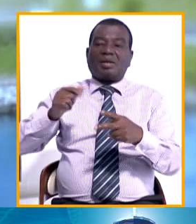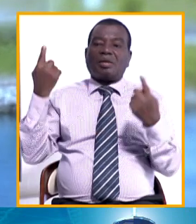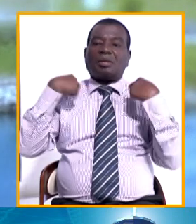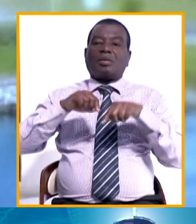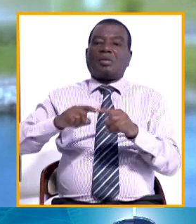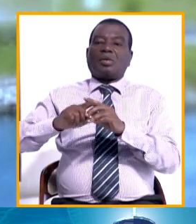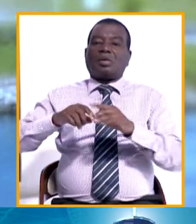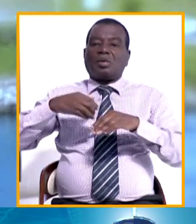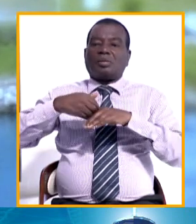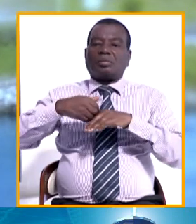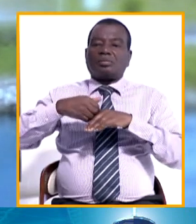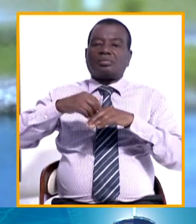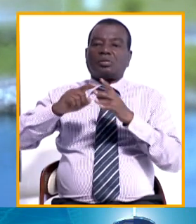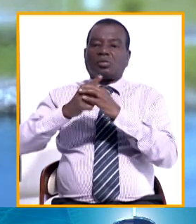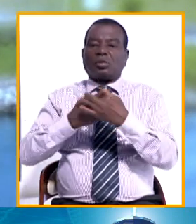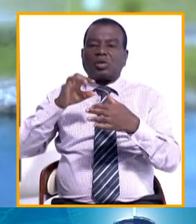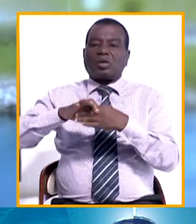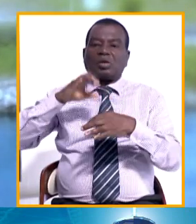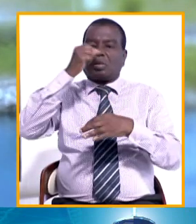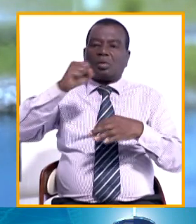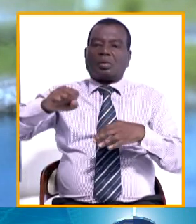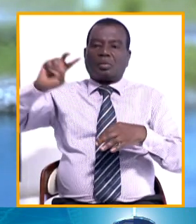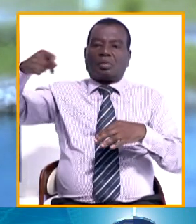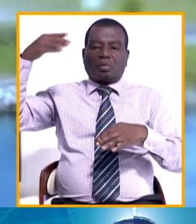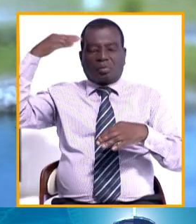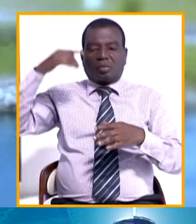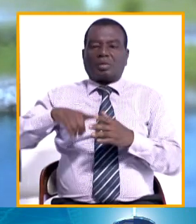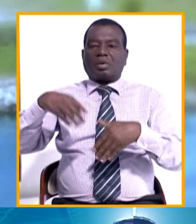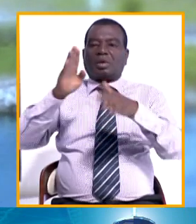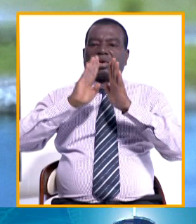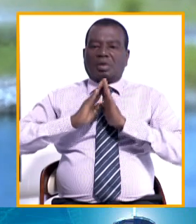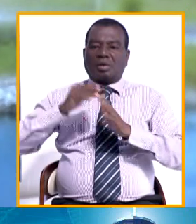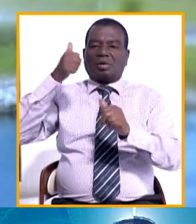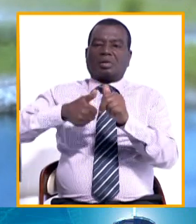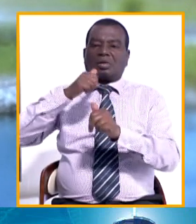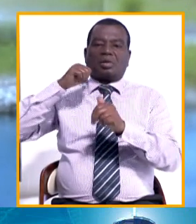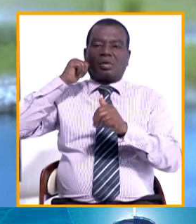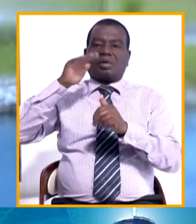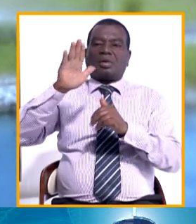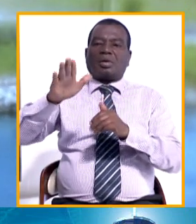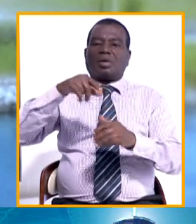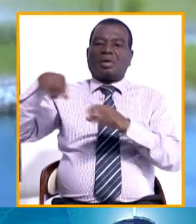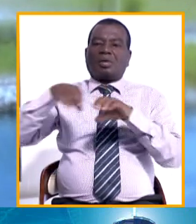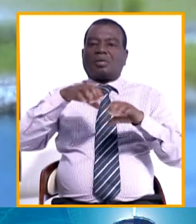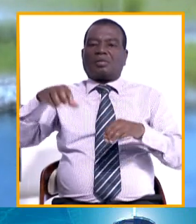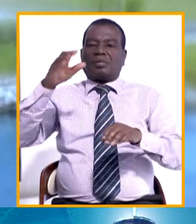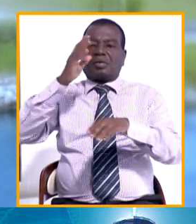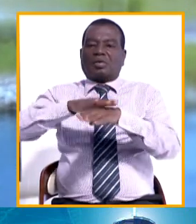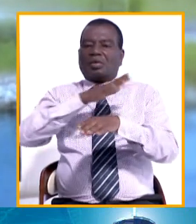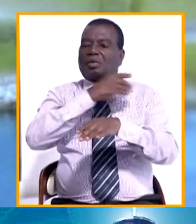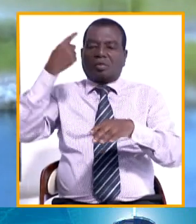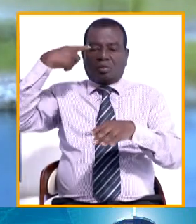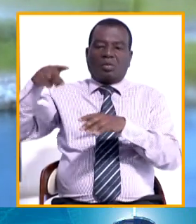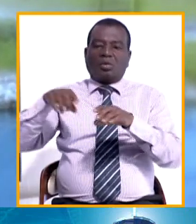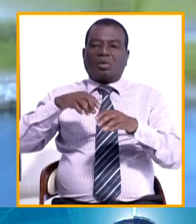de cette campagne, au CNRAO, le Premier ministre a exhorté chaque femme à se faire régulièrement dépister pour